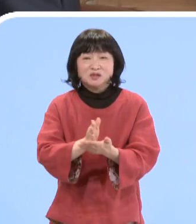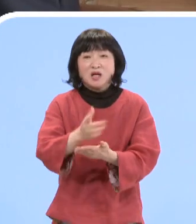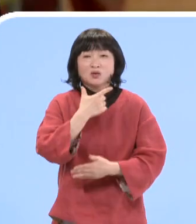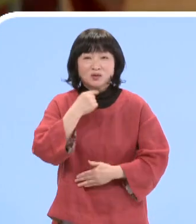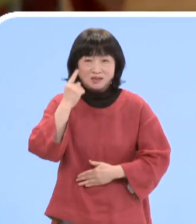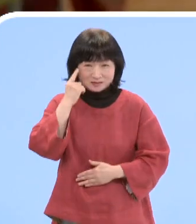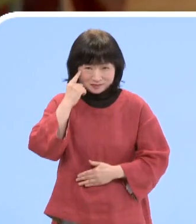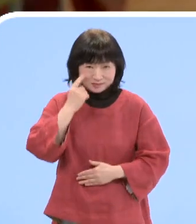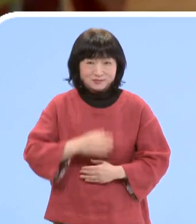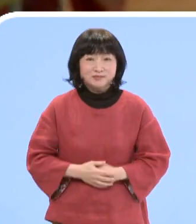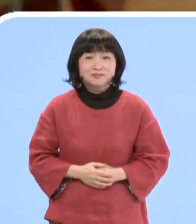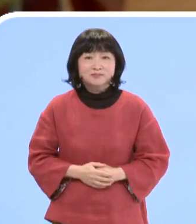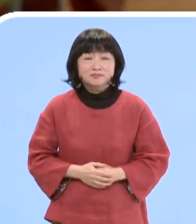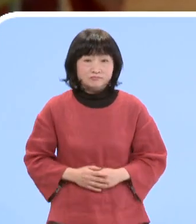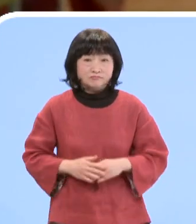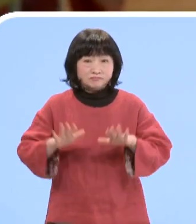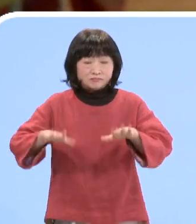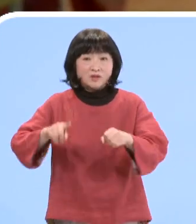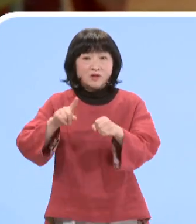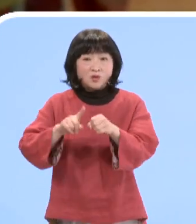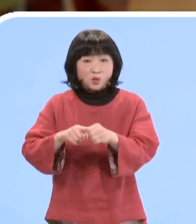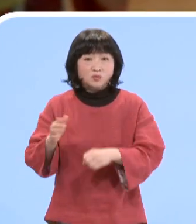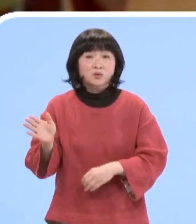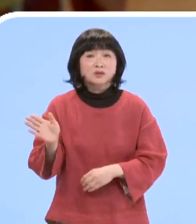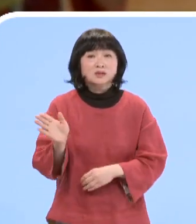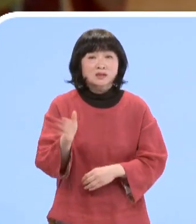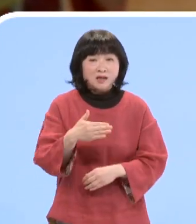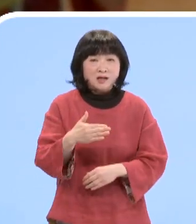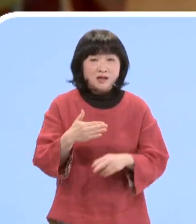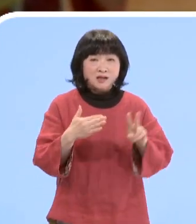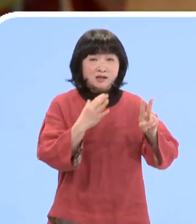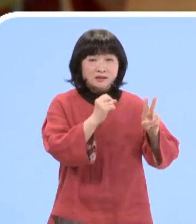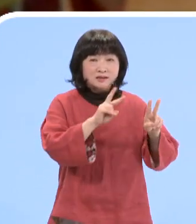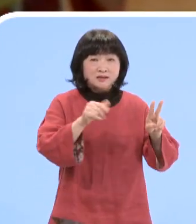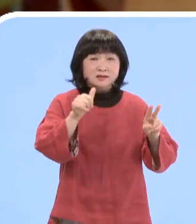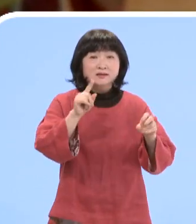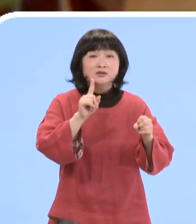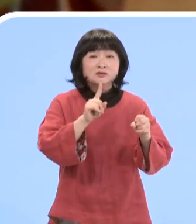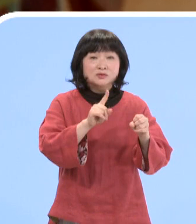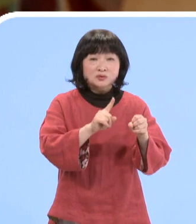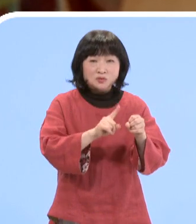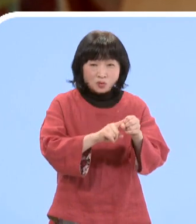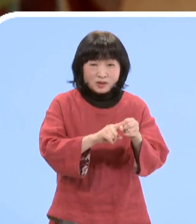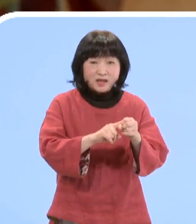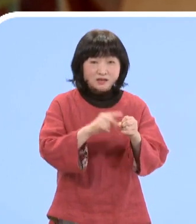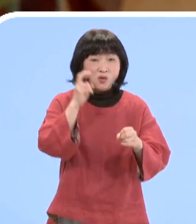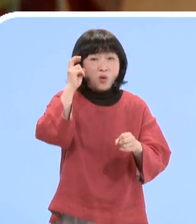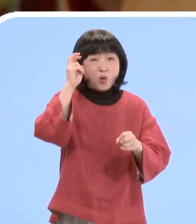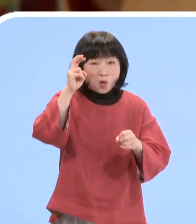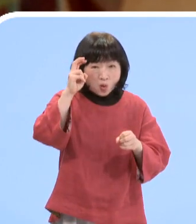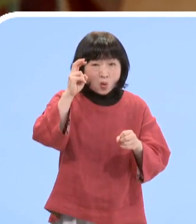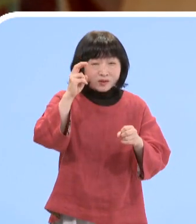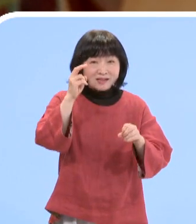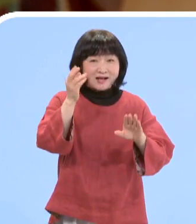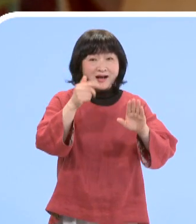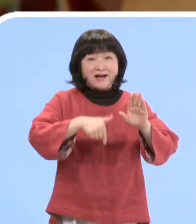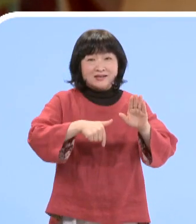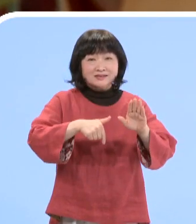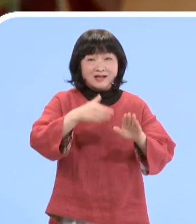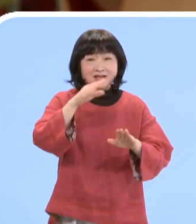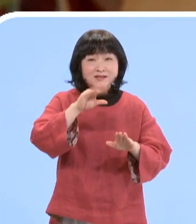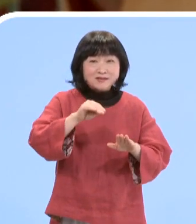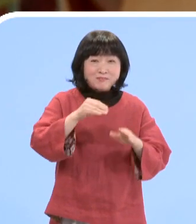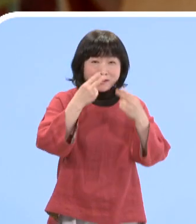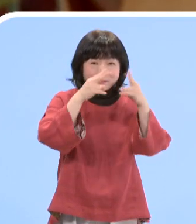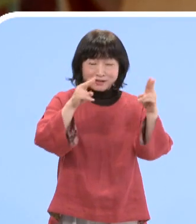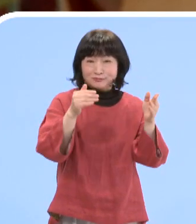はい、今年からですね、はい、2025年の大阪・関西万博まで関西が注目されるんですよね、 は